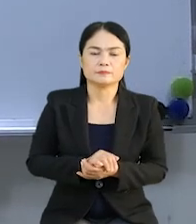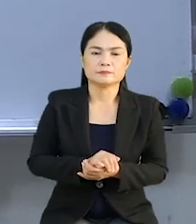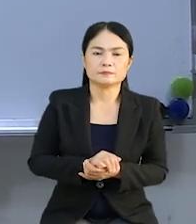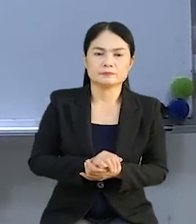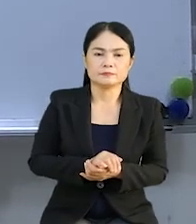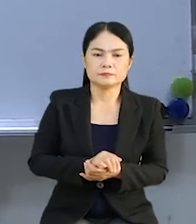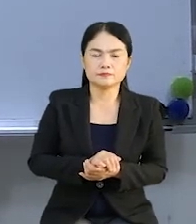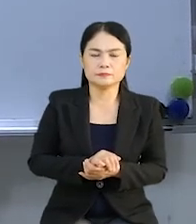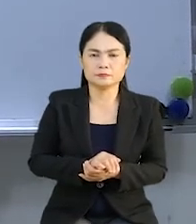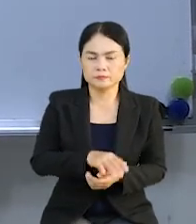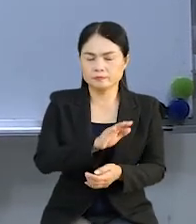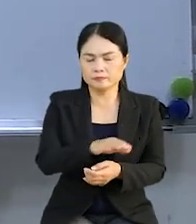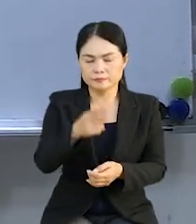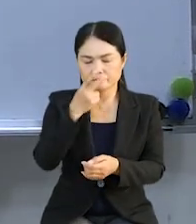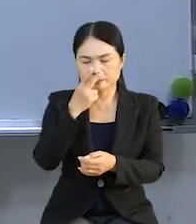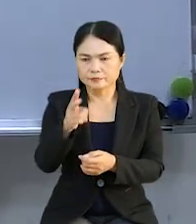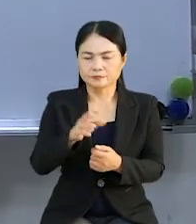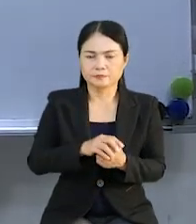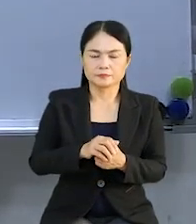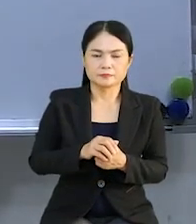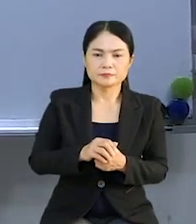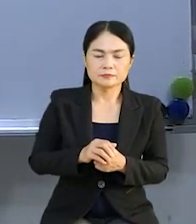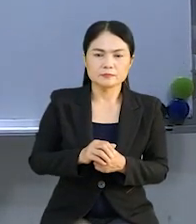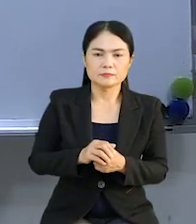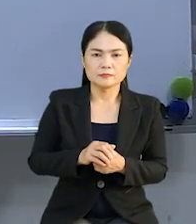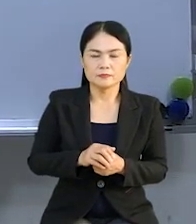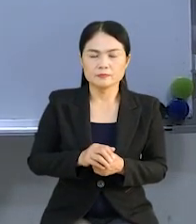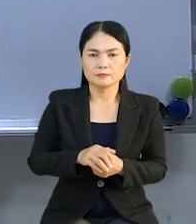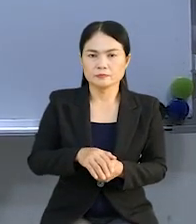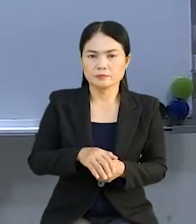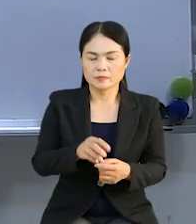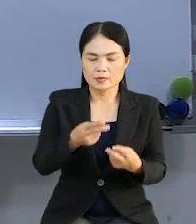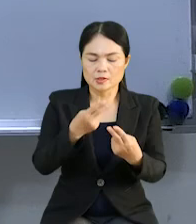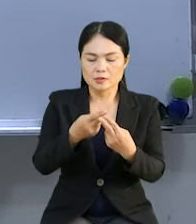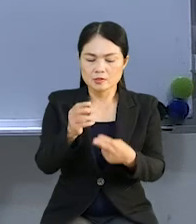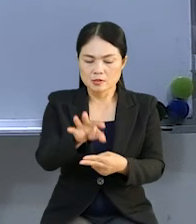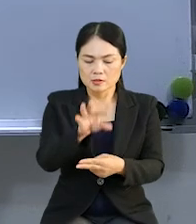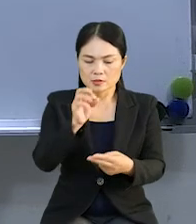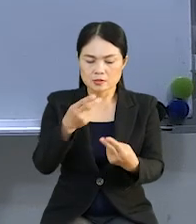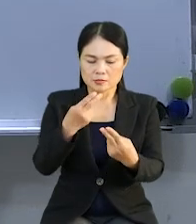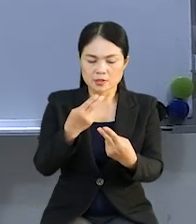บาดคนผิดนัดเมื่อนะให้คนเราจำลายมา